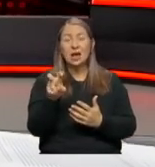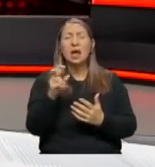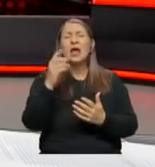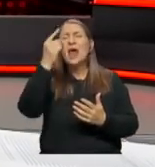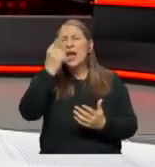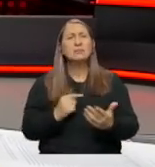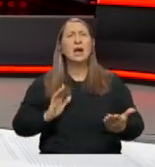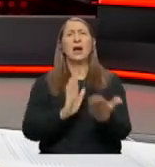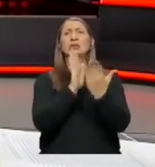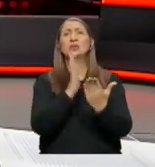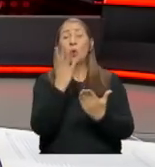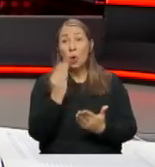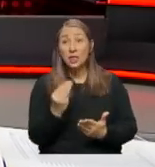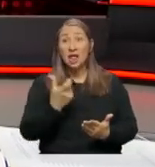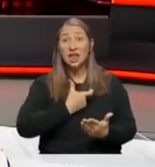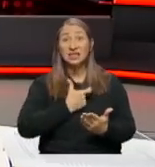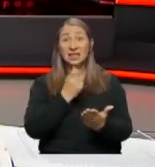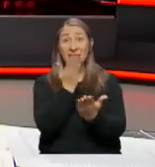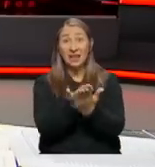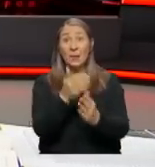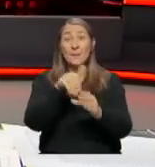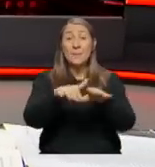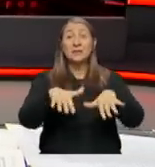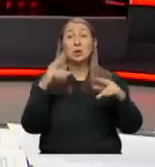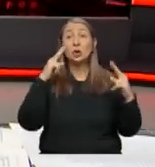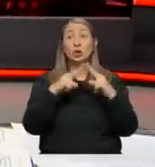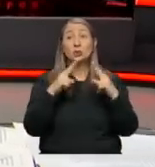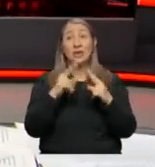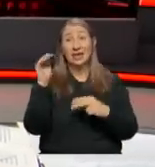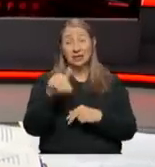alenen aykırı yasa tasarısının meclisteki görüşmelerine geleceğiz. Konuşacağız.